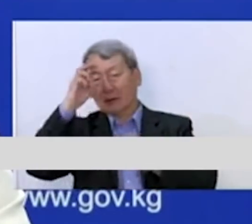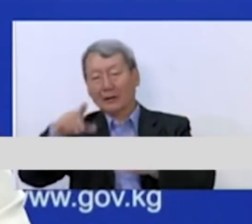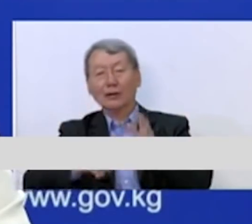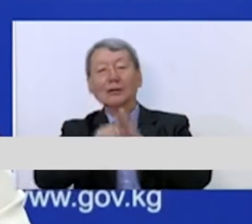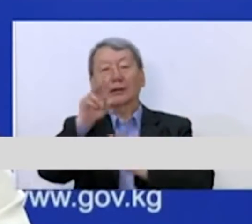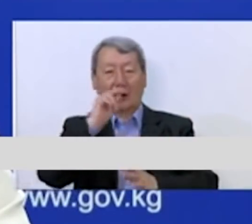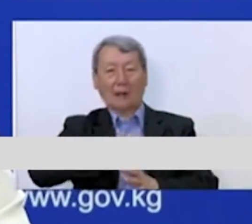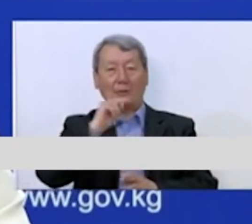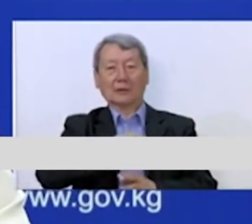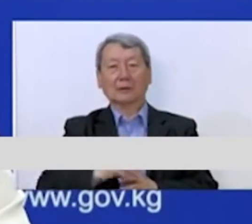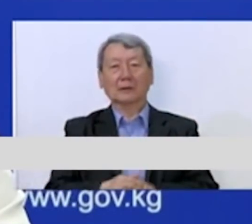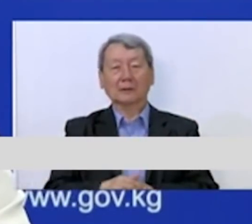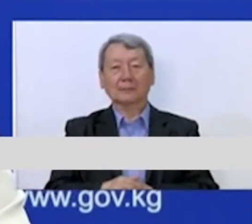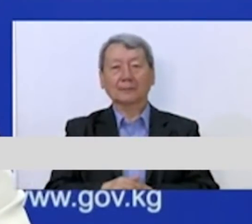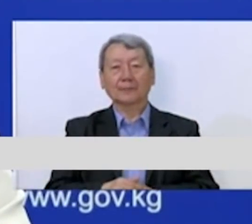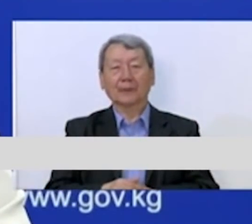начнет экономическую